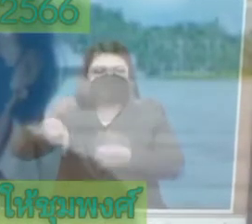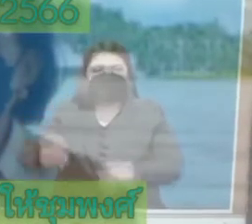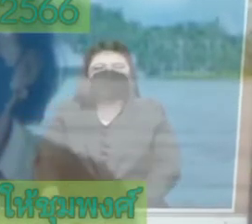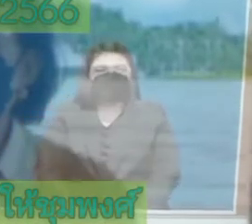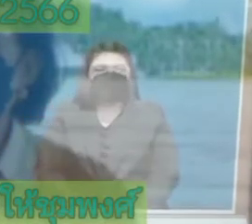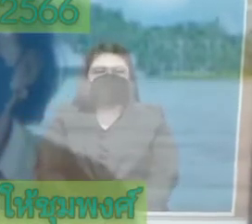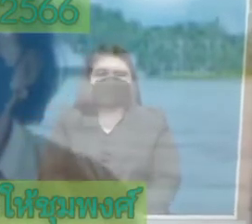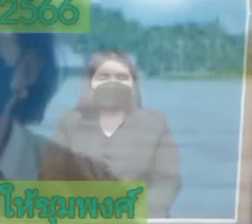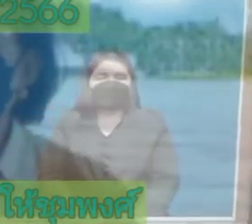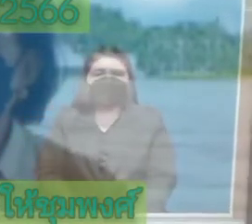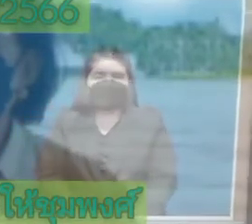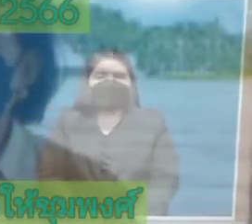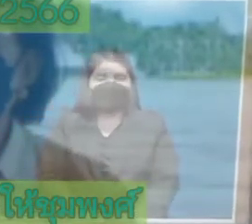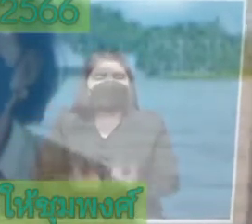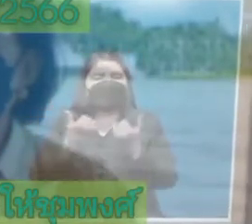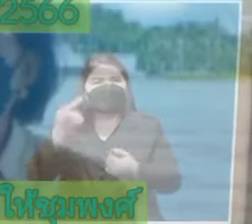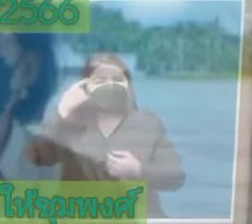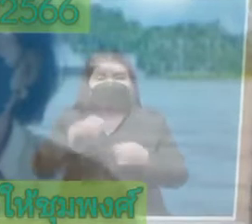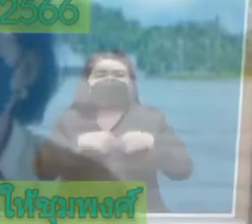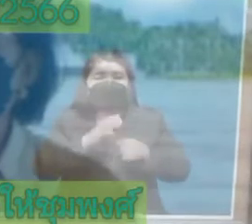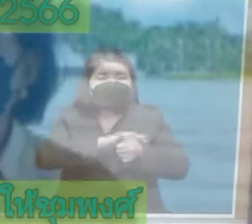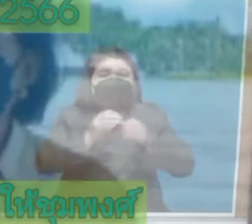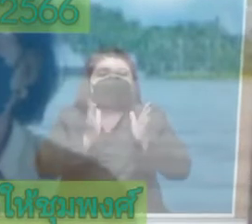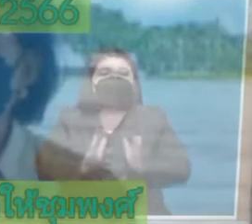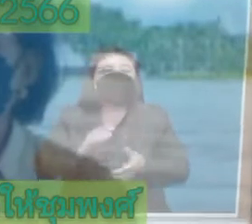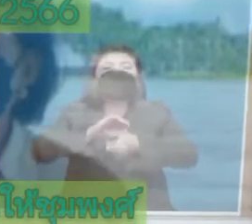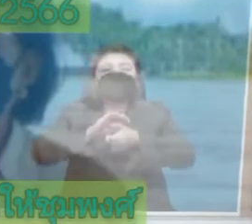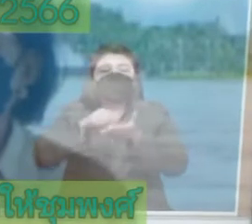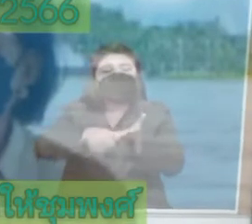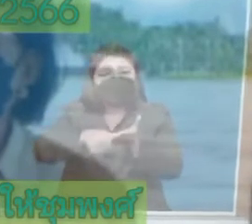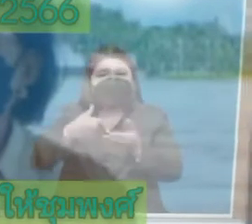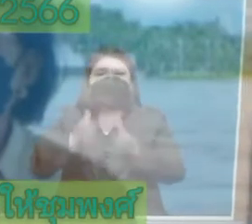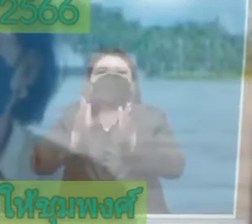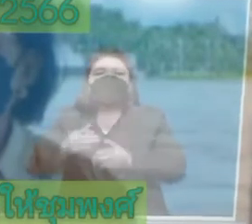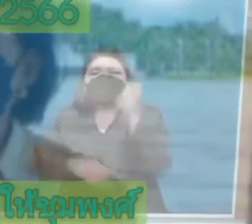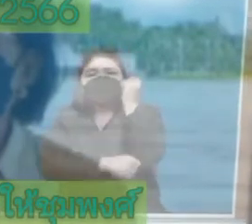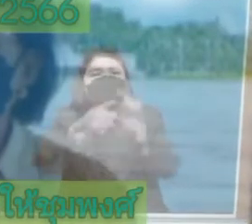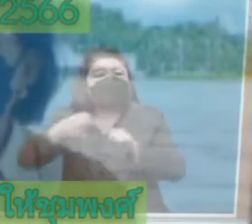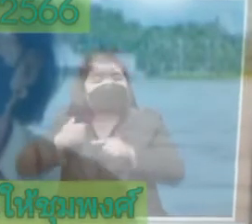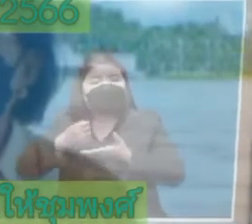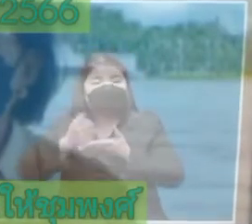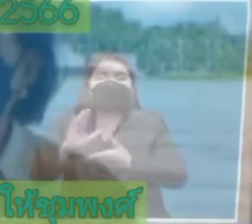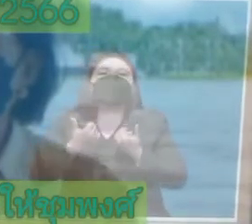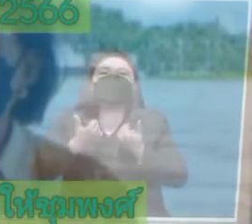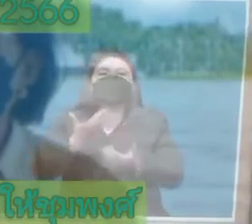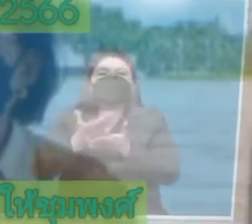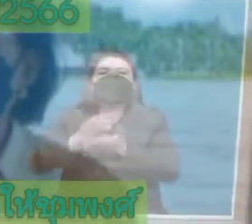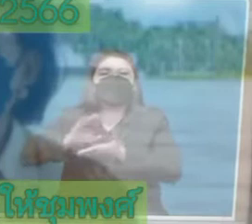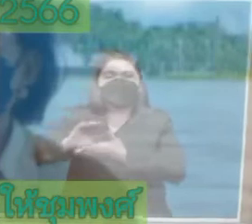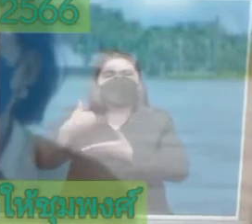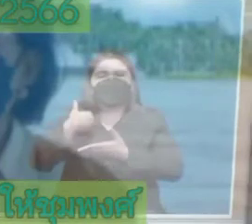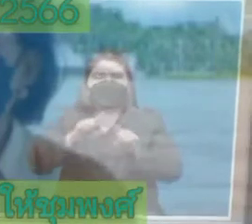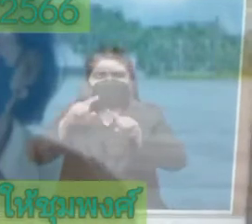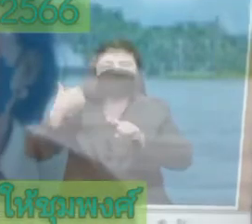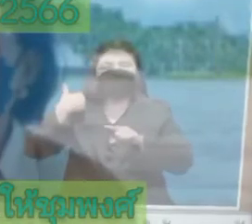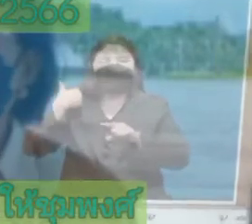สึกอ่ะผมไม่เห็นใจคนเป็นหนี้อ่ะผมไม่เห็นใจคนจนอ่ะเห็นด้วยโครงการหลายโครงการเรื่องก็มาหลายโครงการทุ่มเทลงไปมหาศาลในการที่